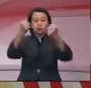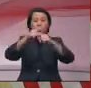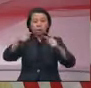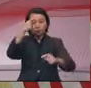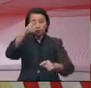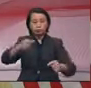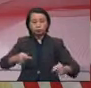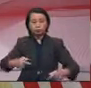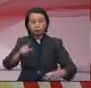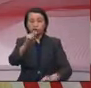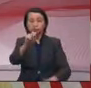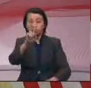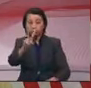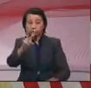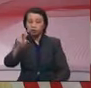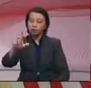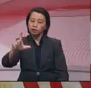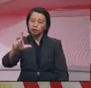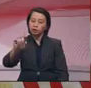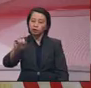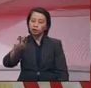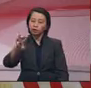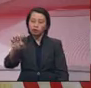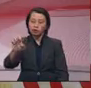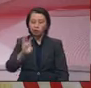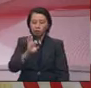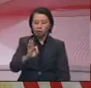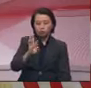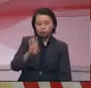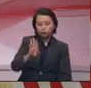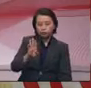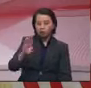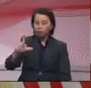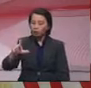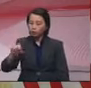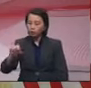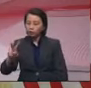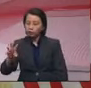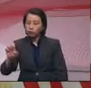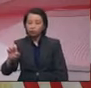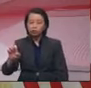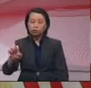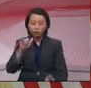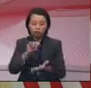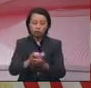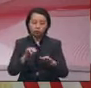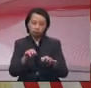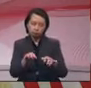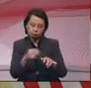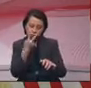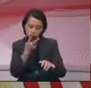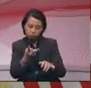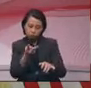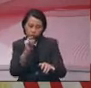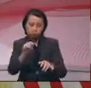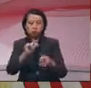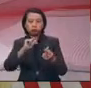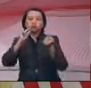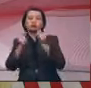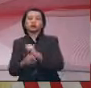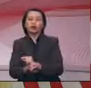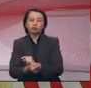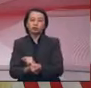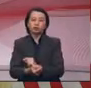TV, live FB, live streaming dan sebagainya, itulah yang akan